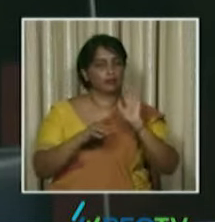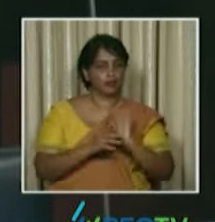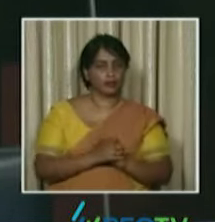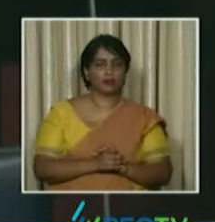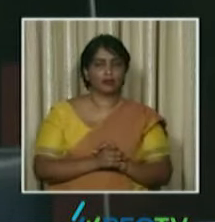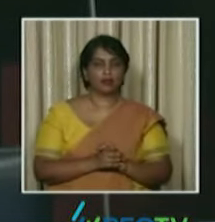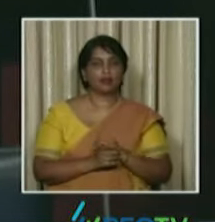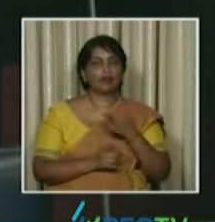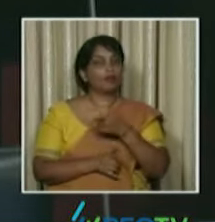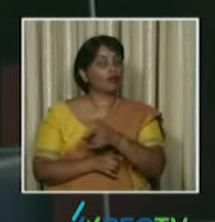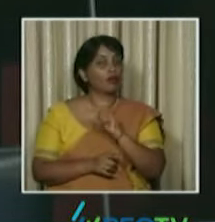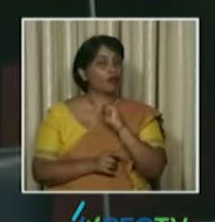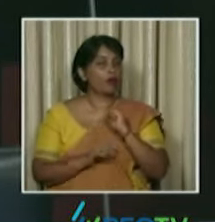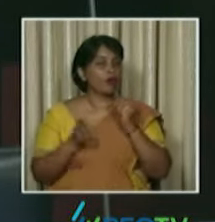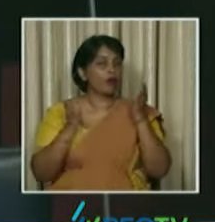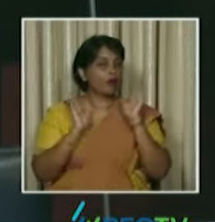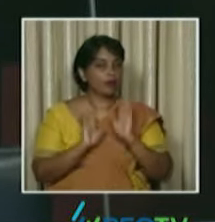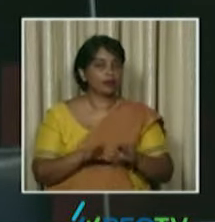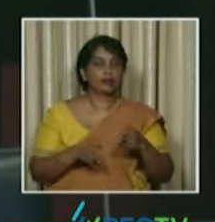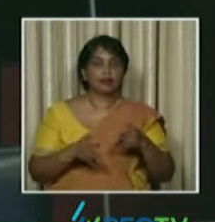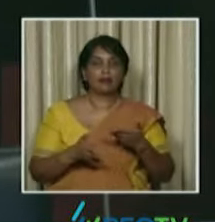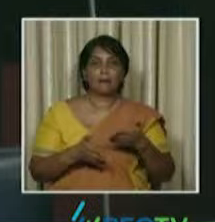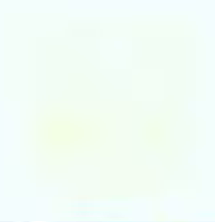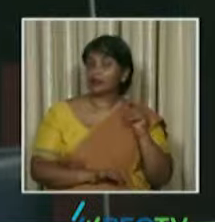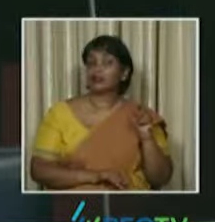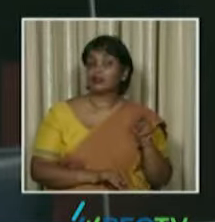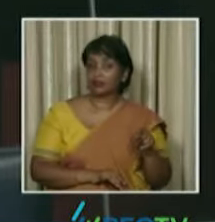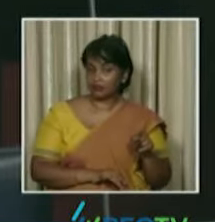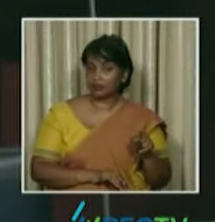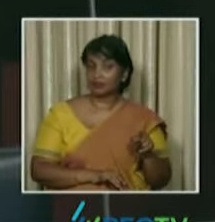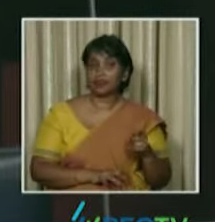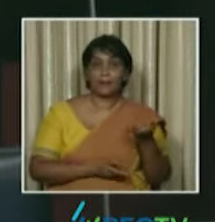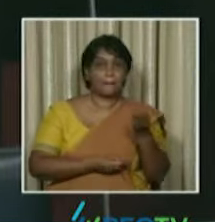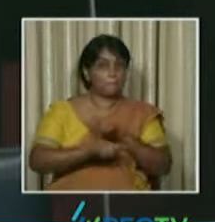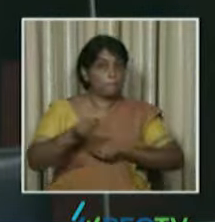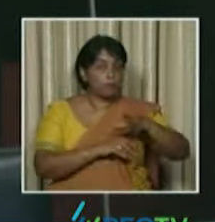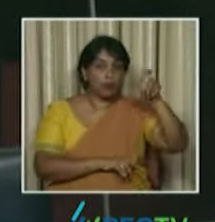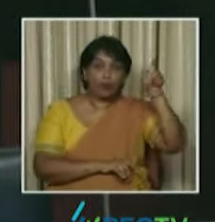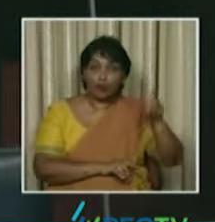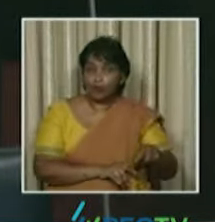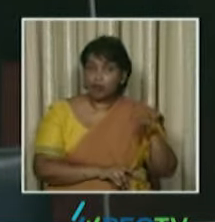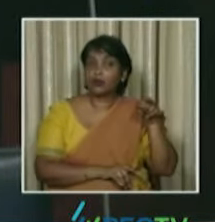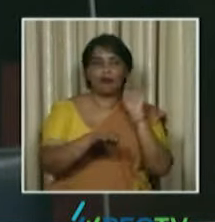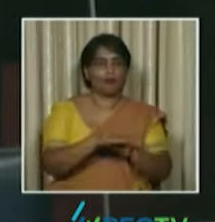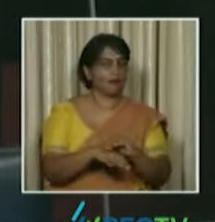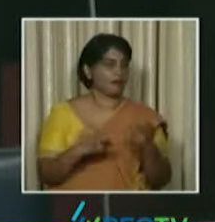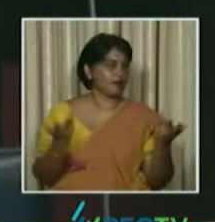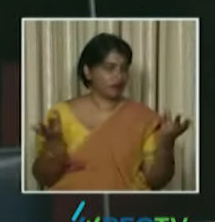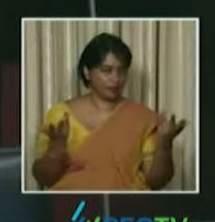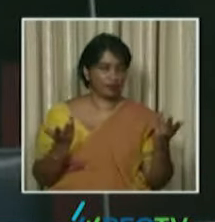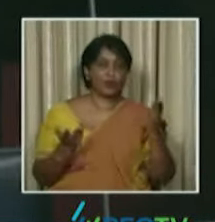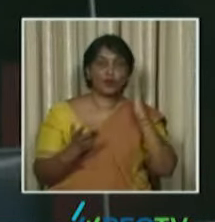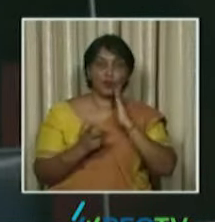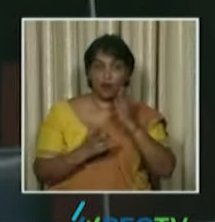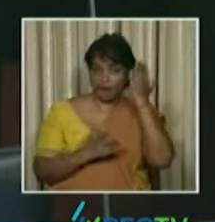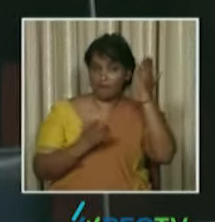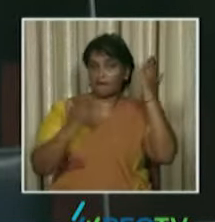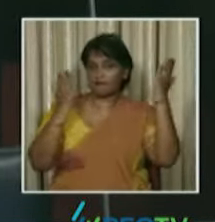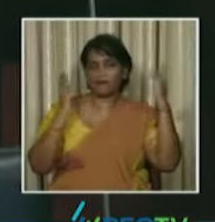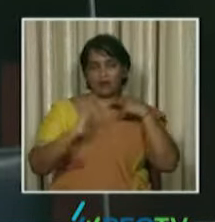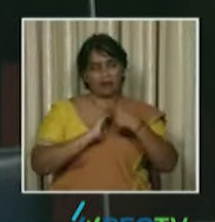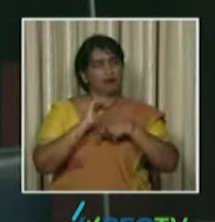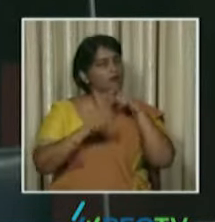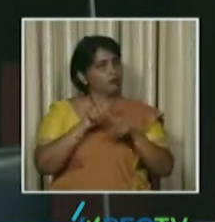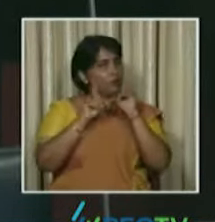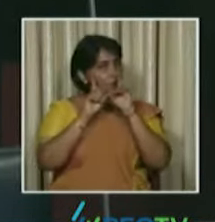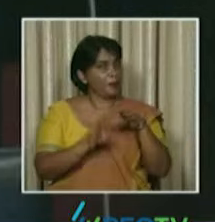නැත්තම් මේක වෙන්නේ අන්තිමට පාරේ ඉන්න එක්කෙනාව අල්ලගෙන යනවා. ගනුදෙනුව කරන පුද්ගලයා අහු වෙලා නැහැ. පිටරට ඉන්නවා සමහර ශ්‍රී ලාංකිකයන්